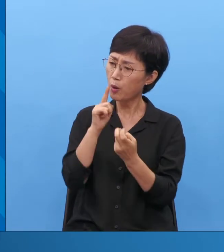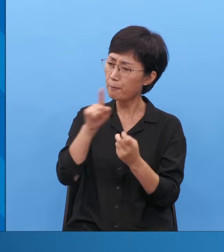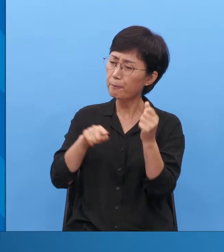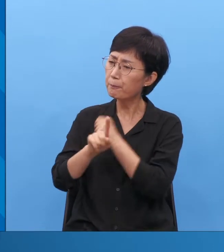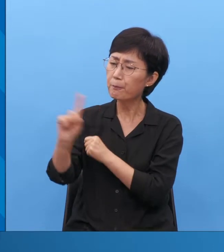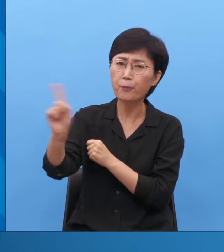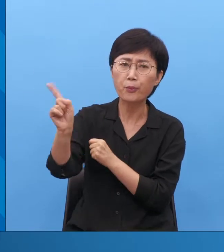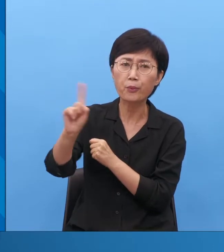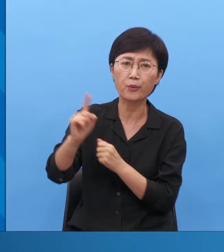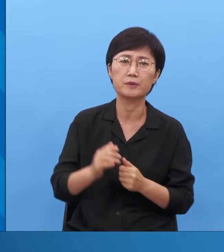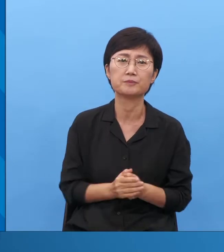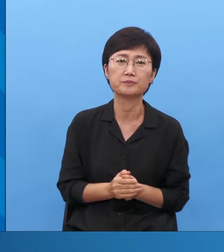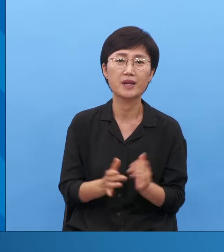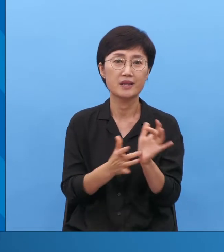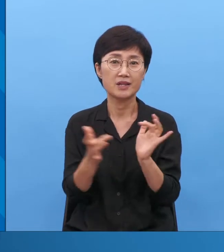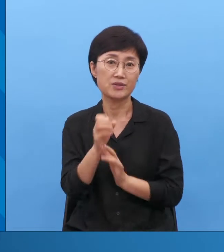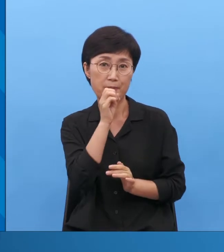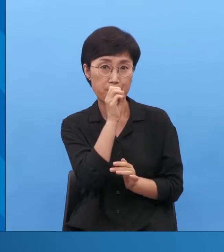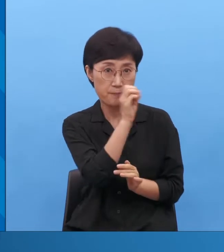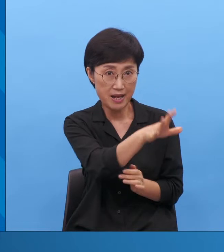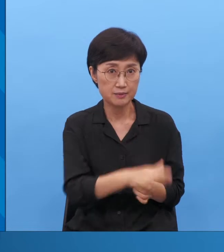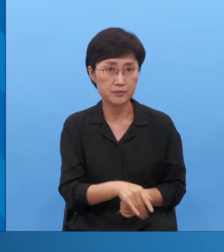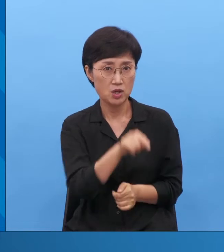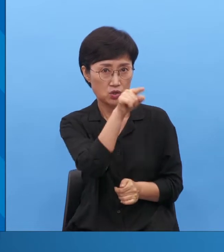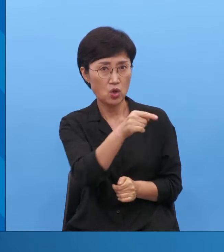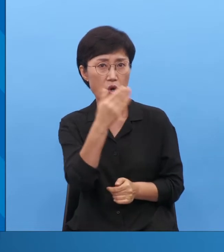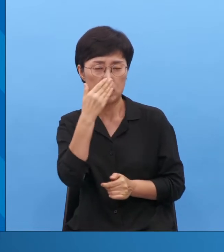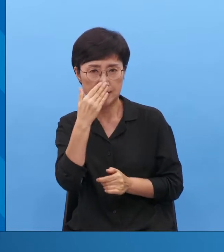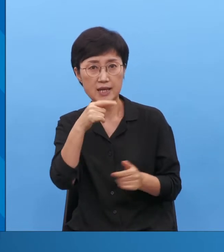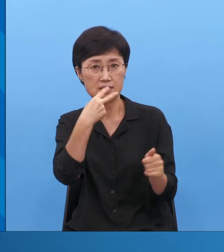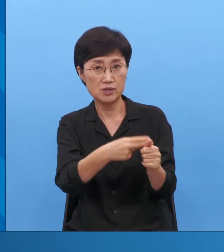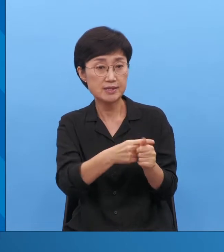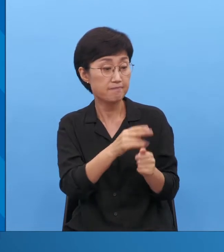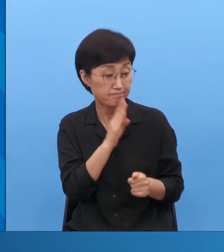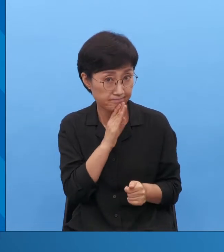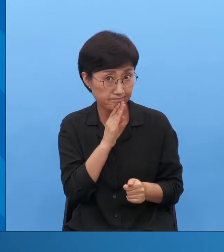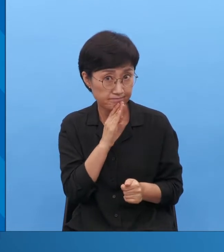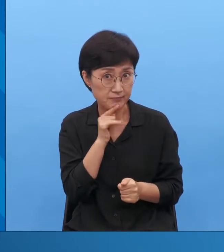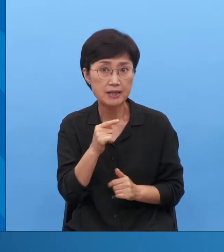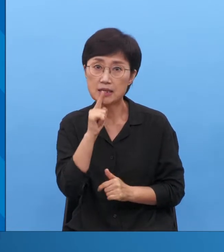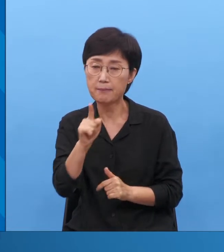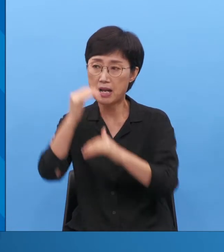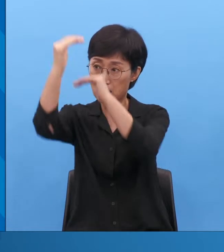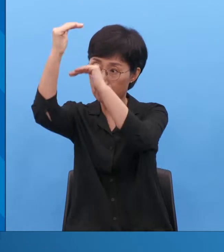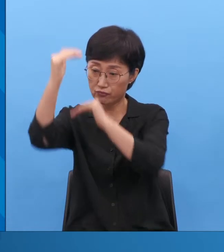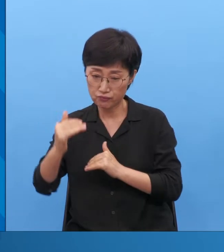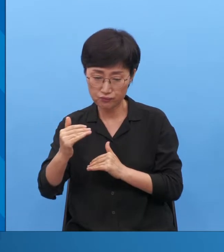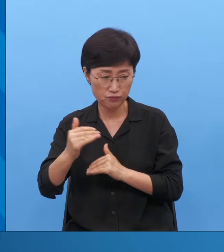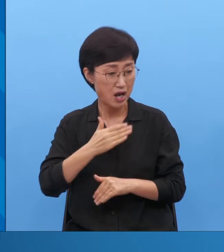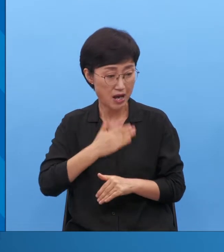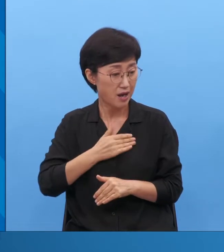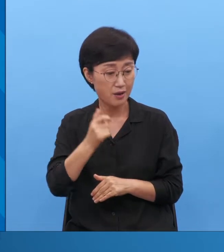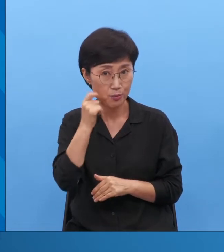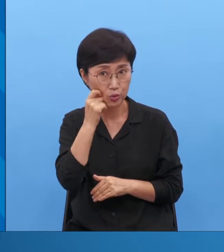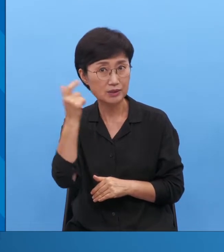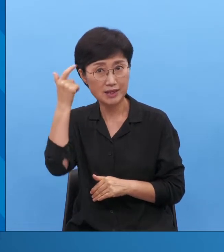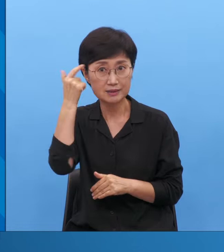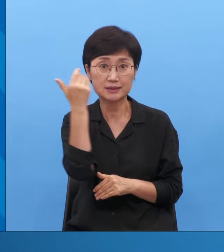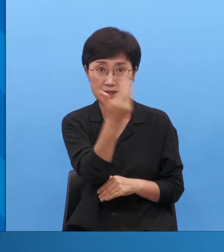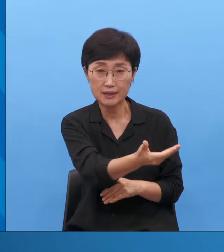일이 있을 수 있나이까? 예수께서 그에게 대답하여 이르시되 너는 이스라엘의 선생으로서